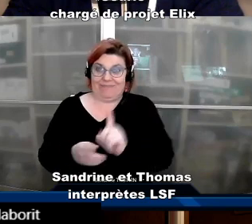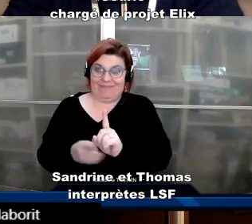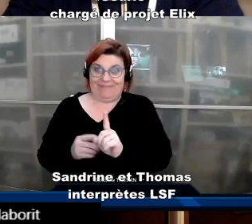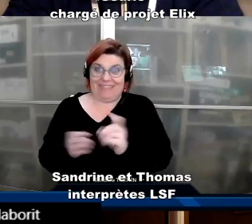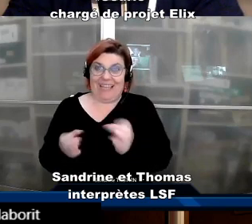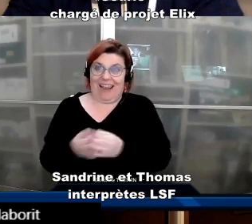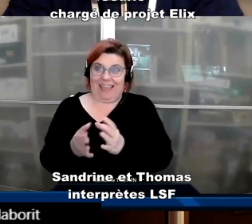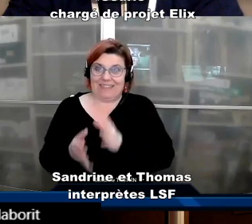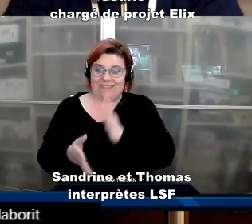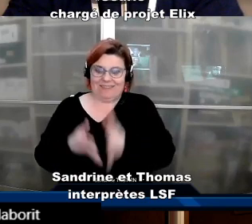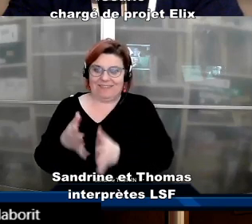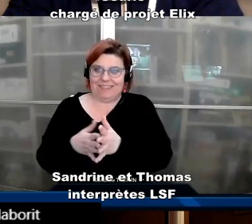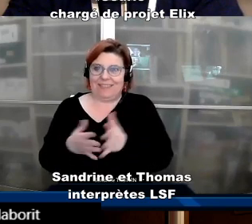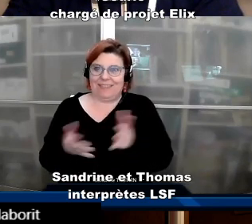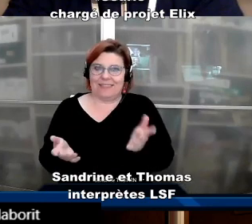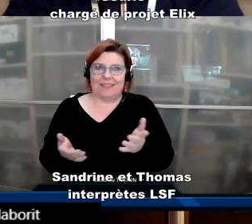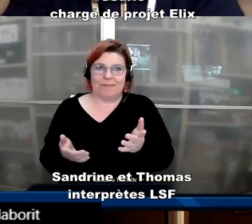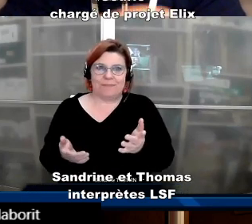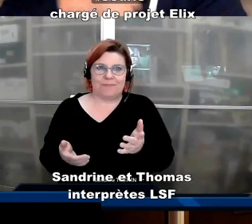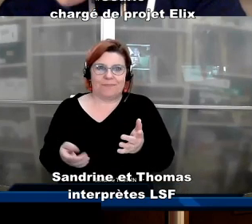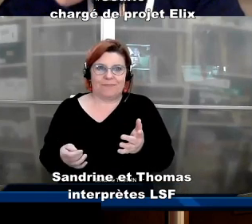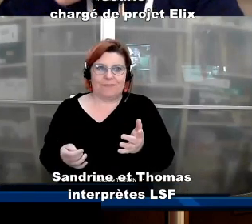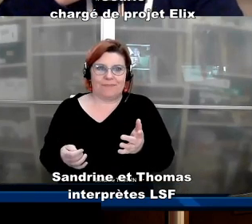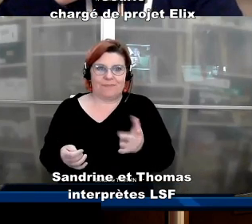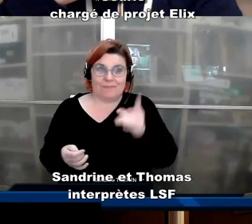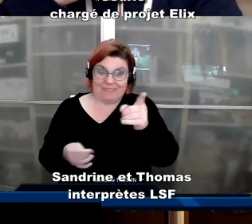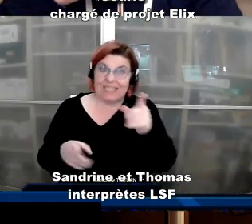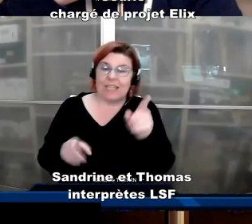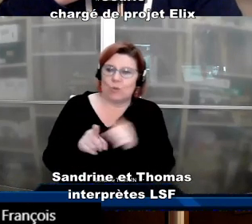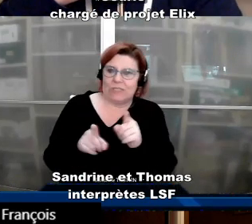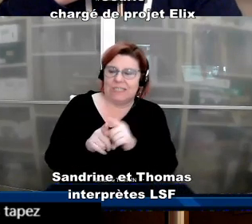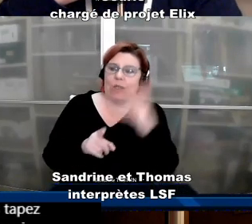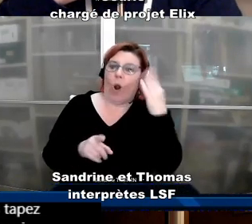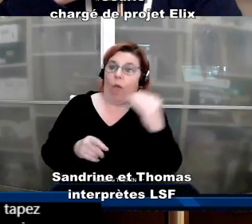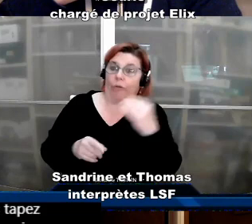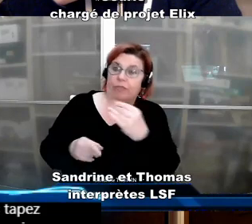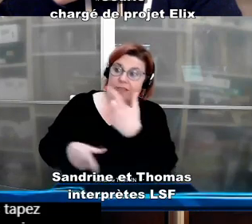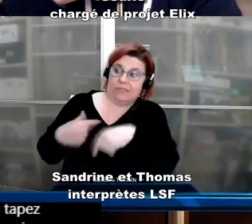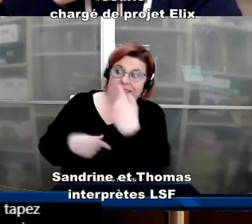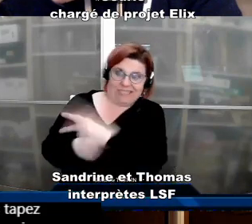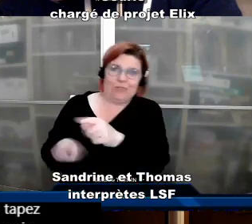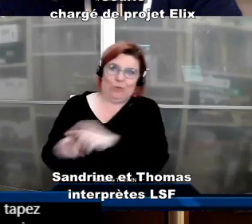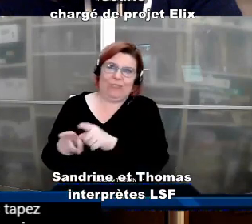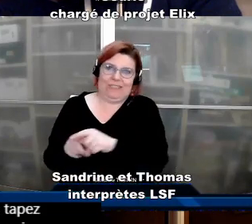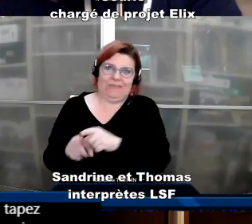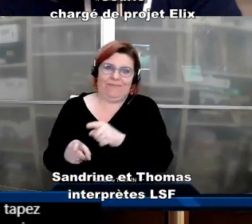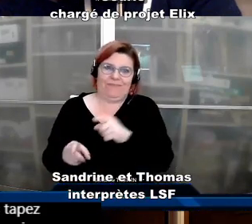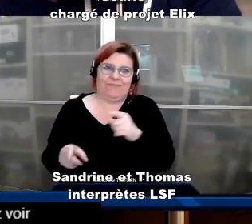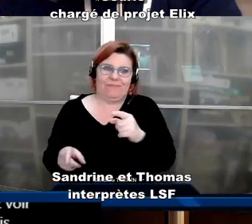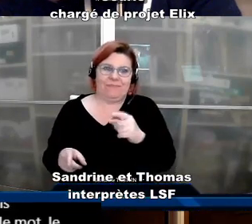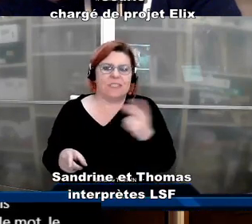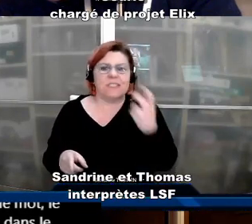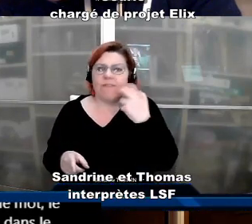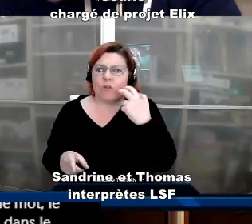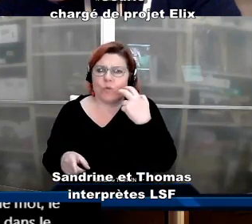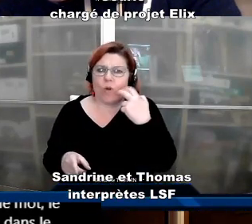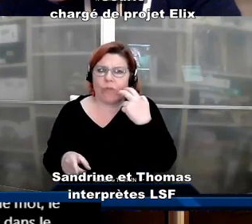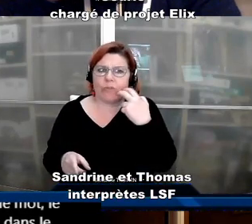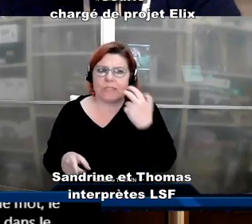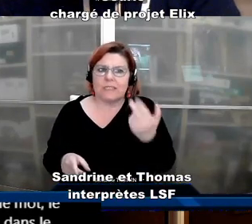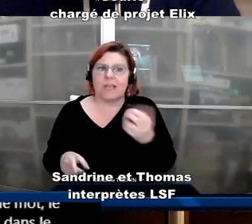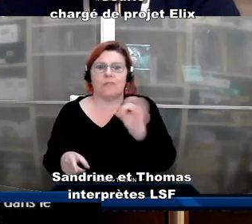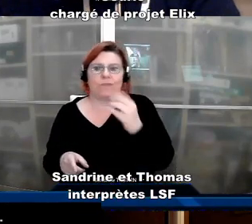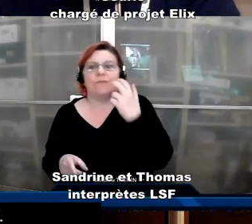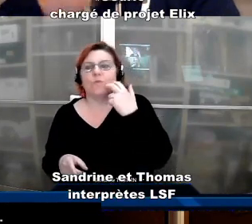sur Elix. Voilà. Et François Hollande. Il signe son signe. Son ah, il signe aussi ouais, son signe. C'est ça, François Hollande, je crois. C'est ça, c'est grande